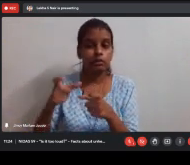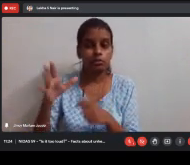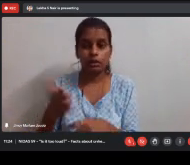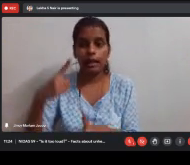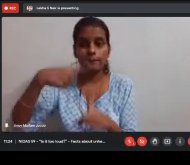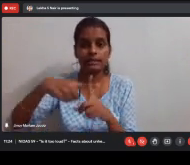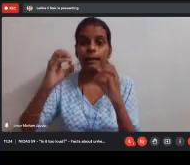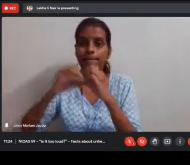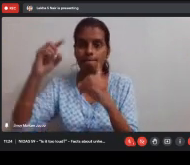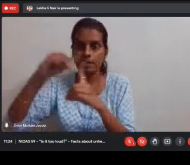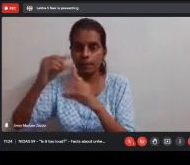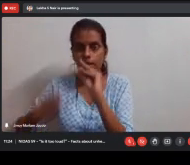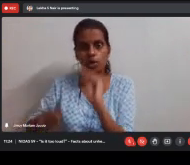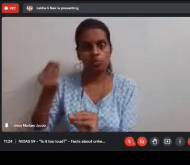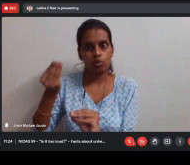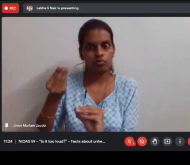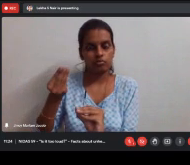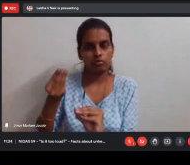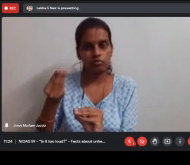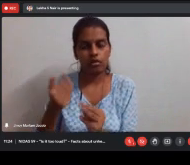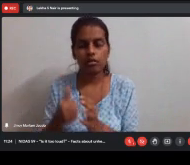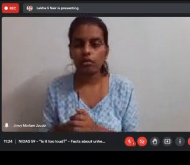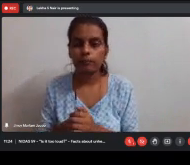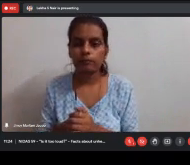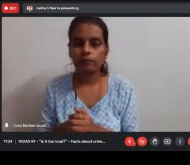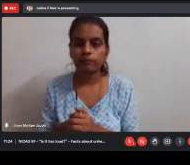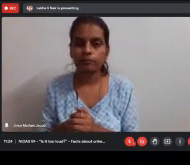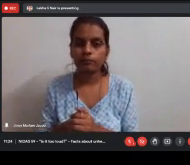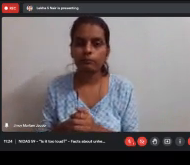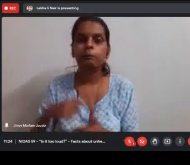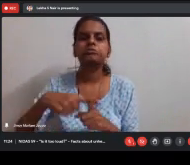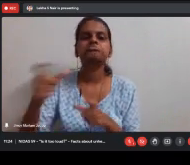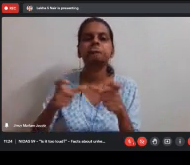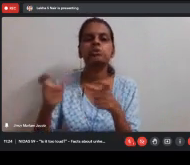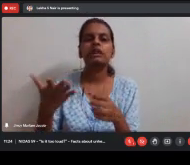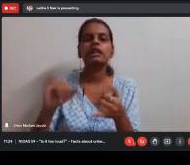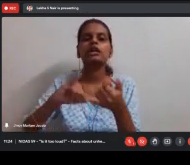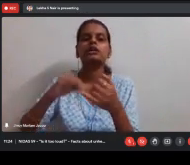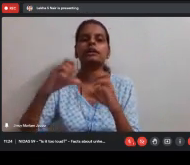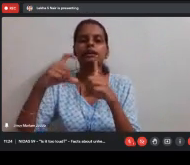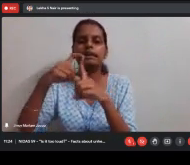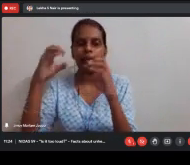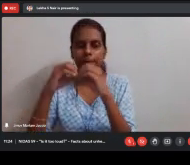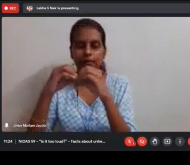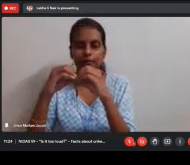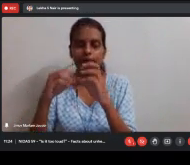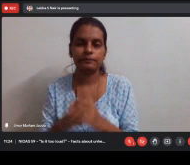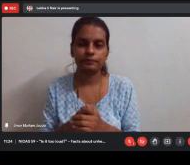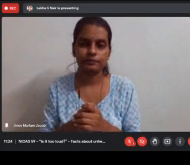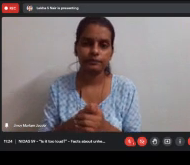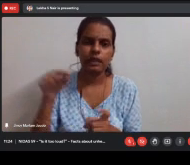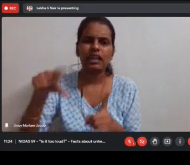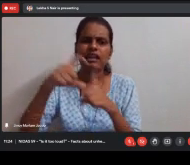ഡയബറ്റീസും കാർഡിയോ വാസ്കുലർ ഹൈപ്പർ ടെൻഷൻ, അതായത് അനിയന്ത്രിതമായ നിയന്ത്രിതമല്ലാത്ത